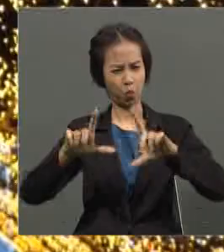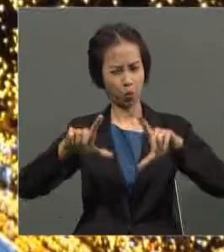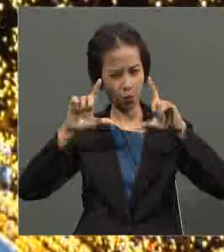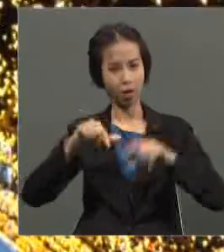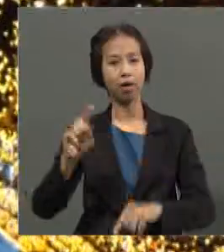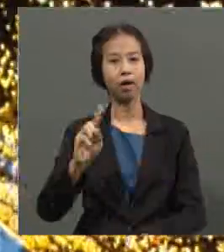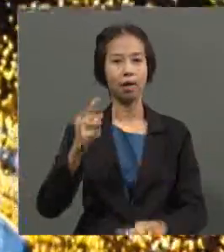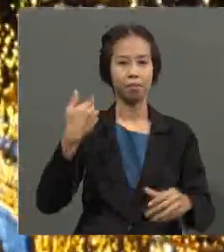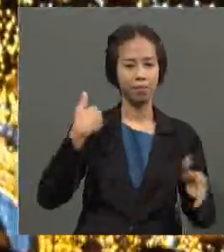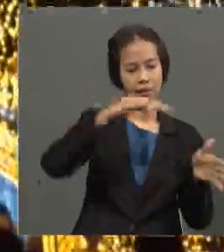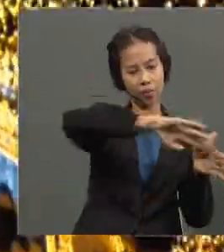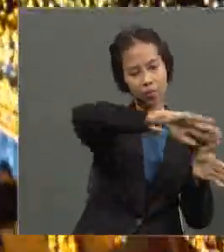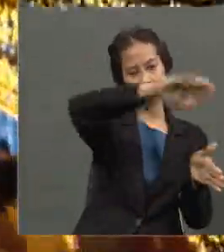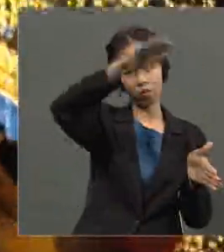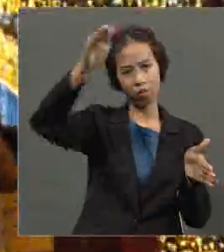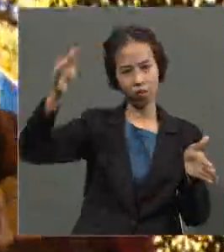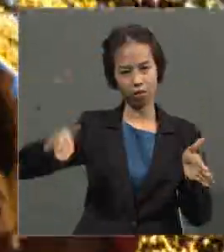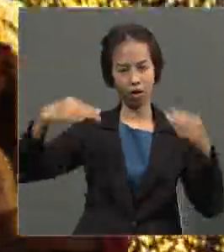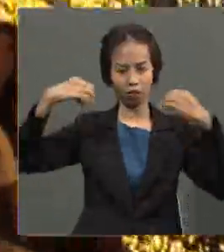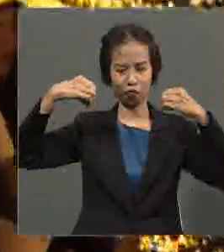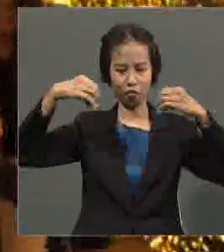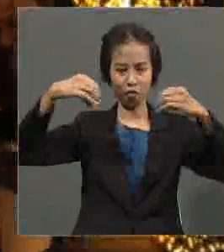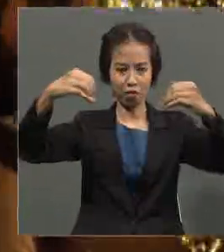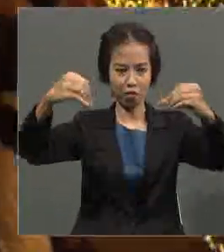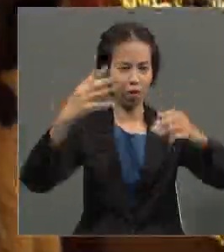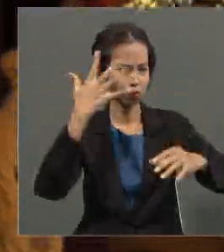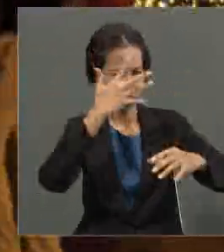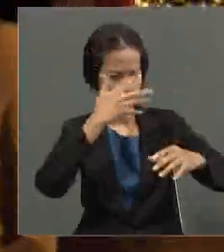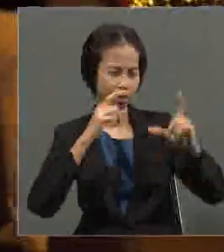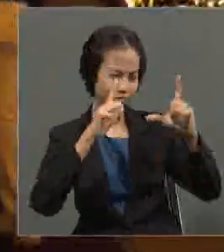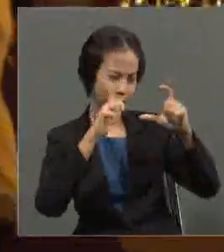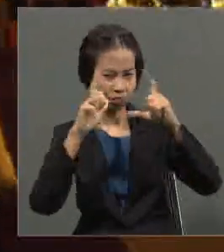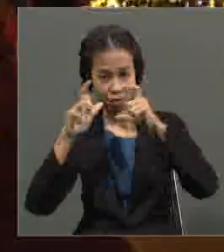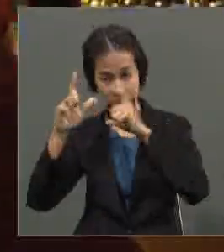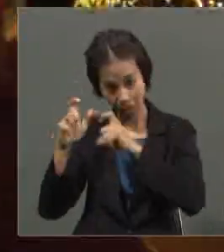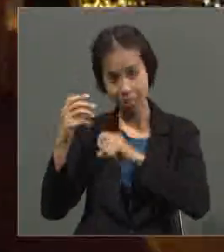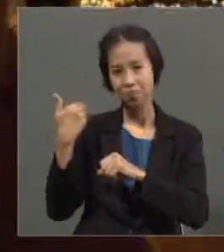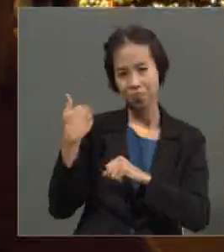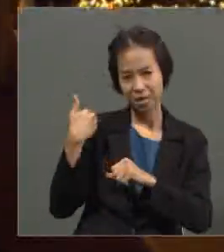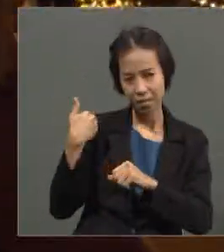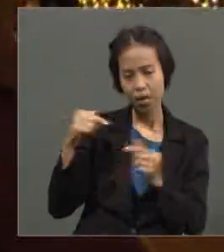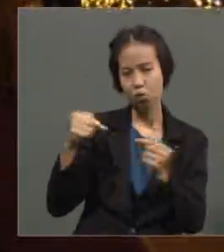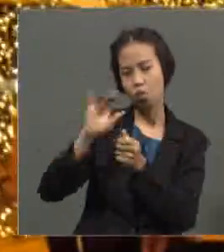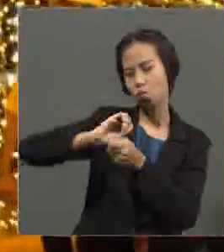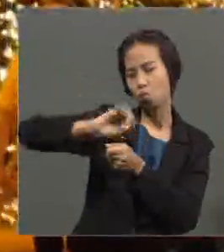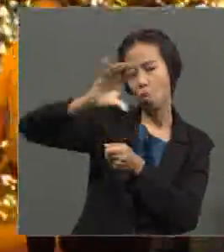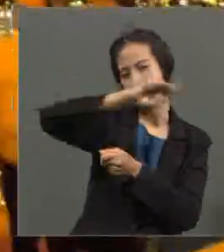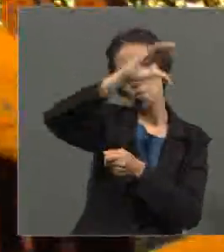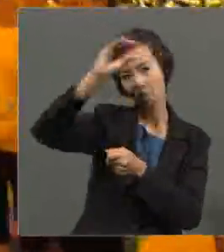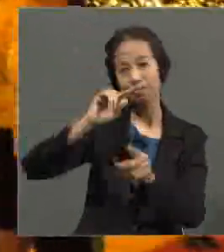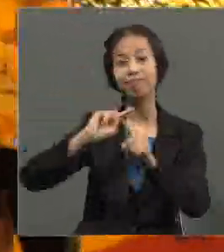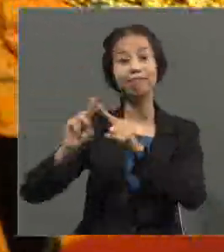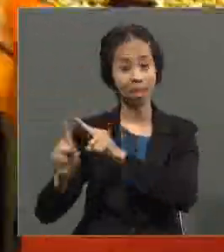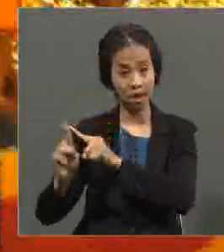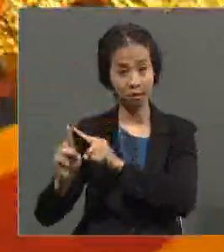จะมีอุโมงค์ไฟประดับให้นักท่องเที่ยวได้ถ่ายรูปกันแล้วครับยังมีการแสดงพลุดอกไม้ไฟให้ชมในค่ำคืนวัน